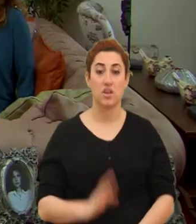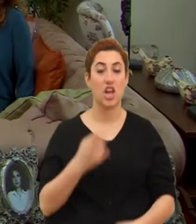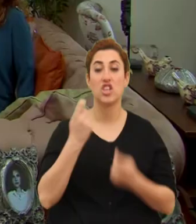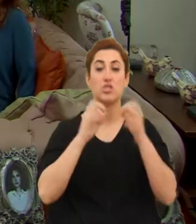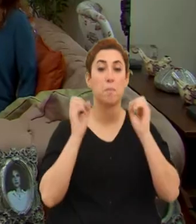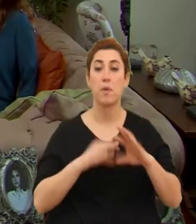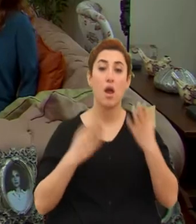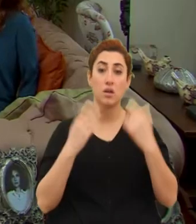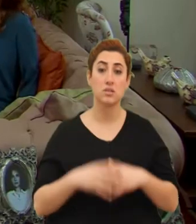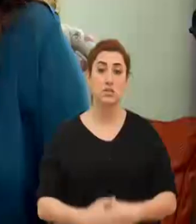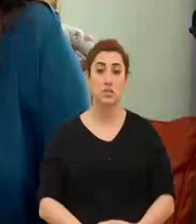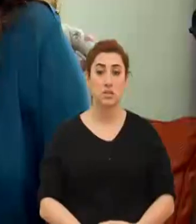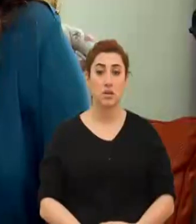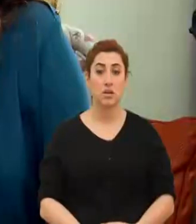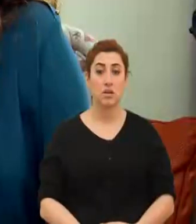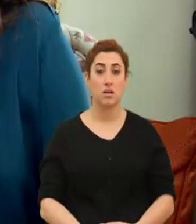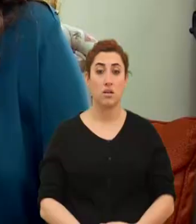işi bırakırsa?